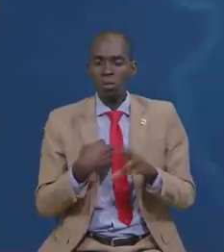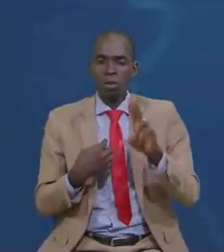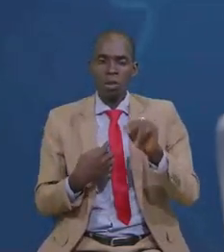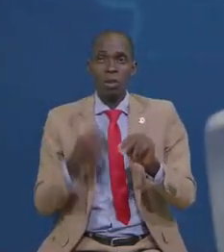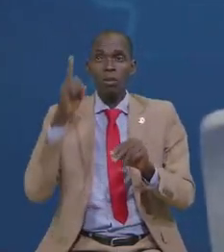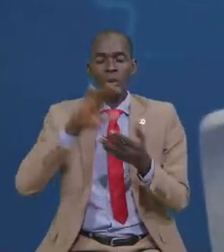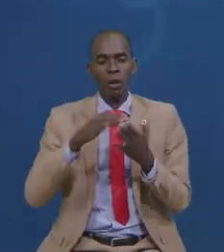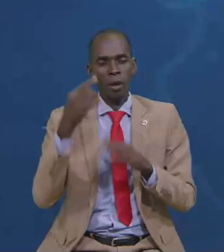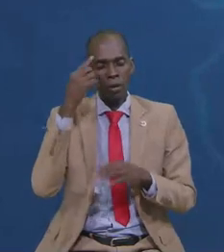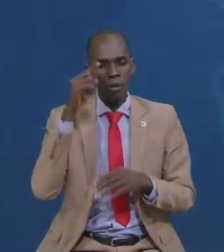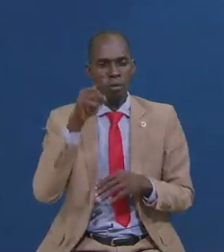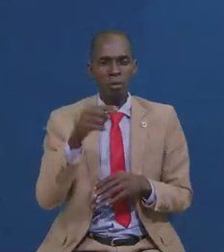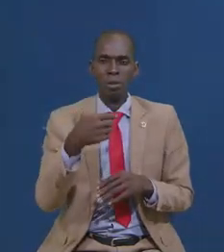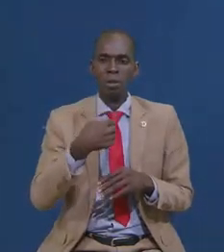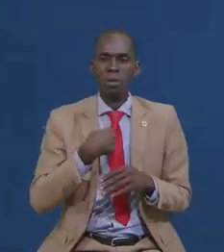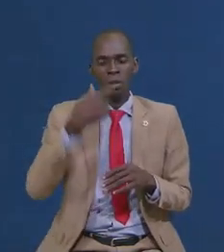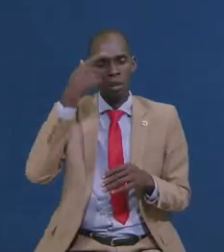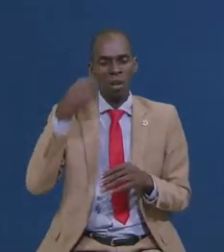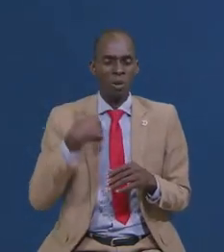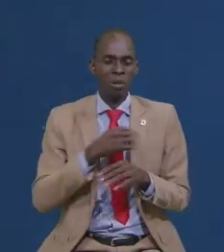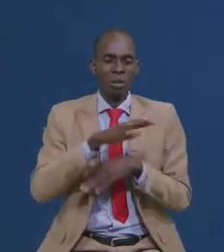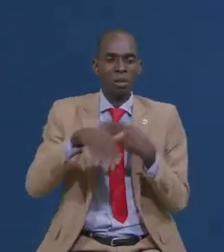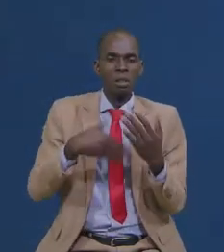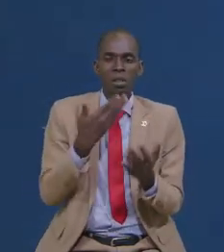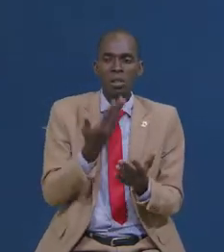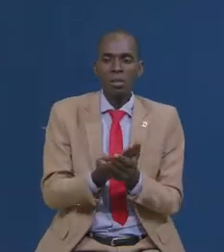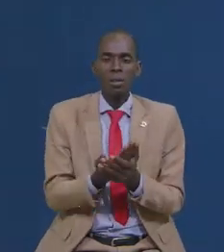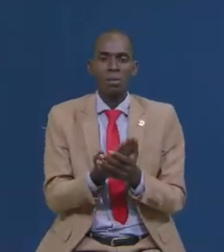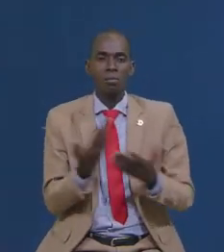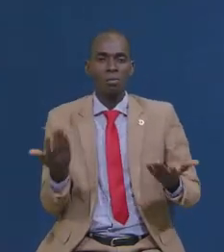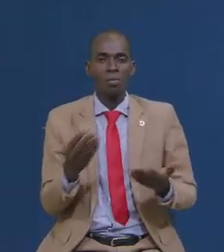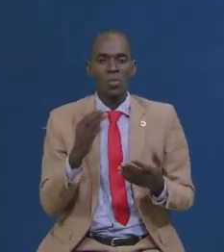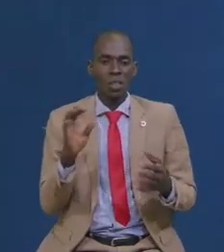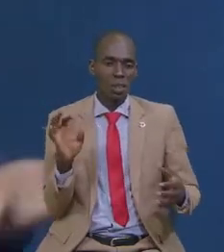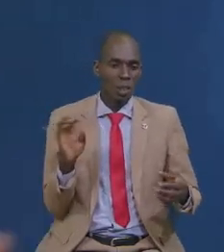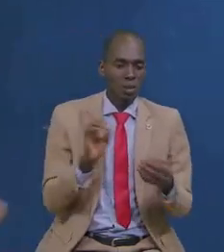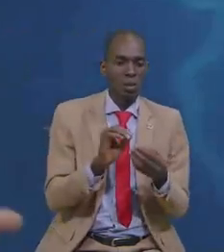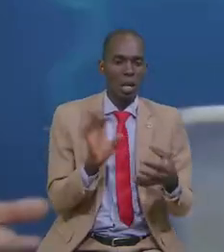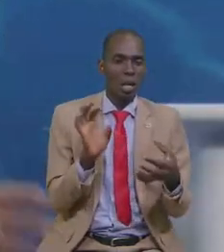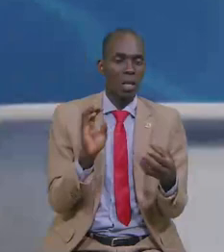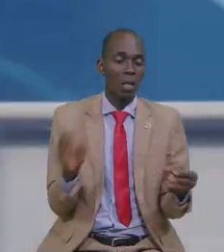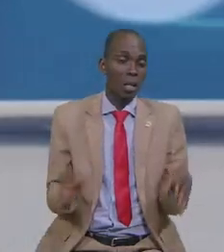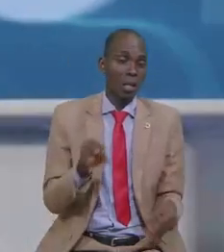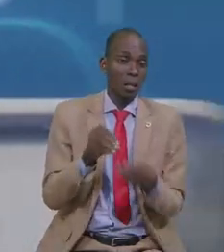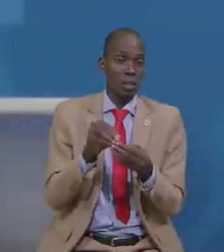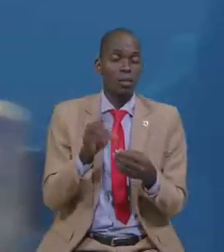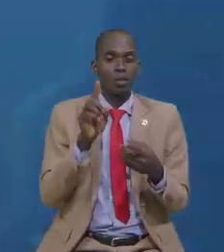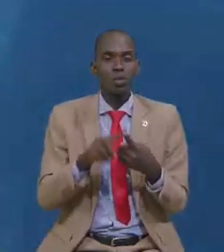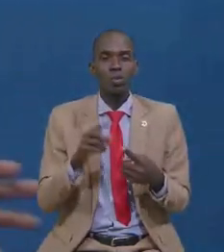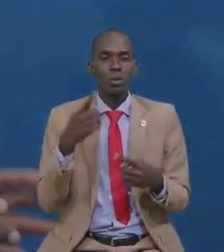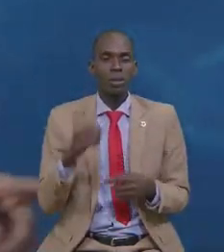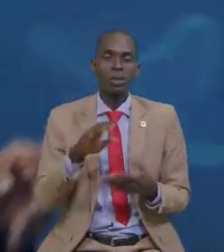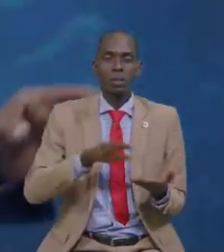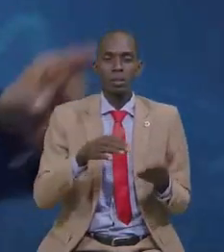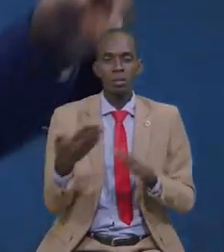vous, pour moi, pour nous, parce que nous tous avons contribué par notre iniquité, par